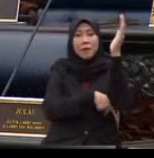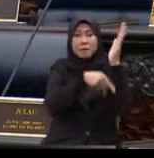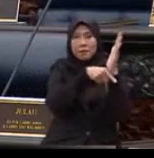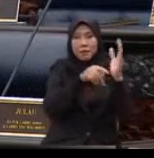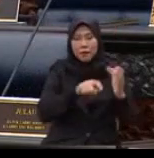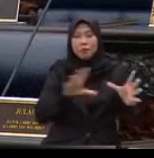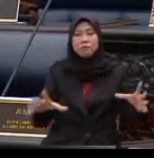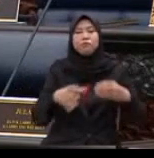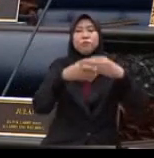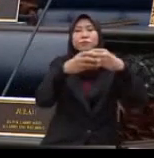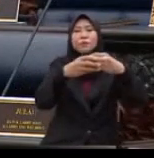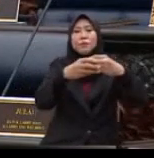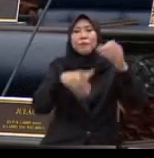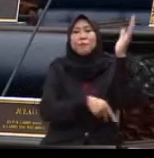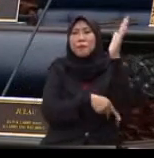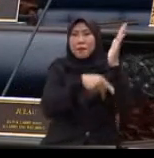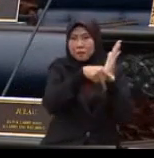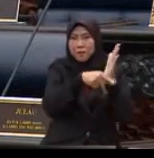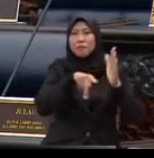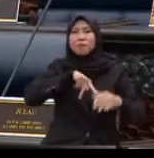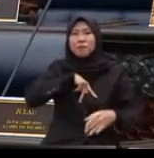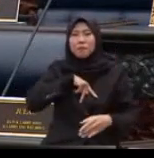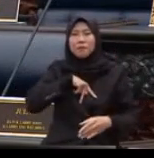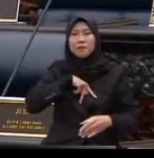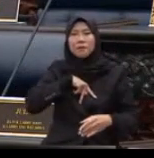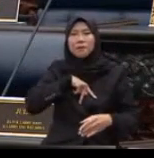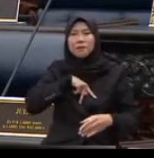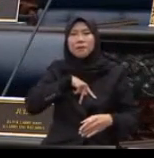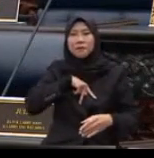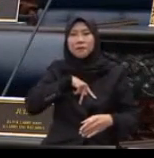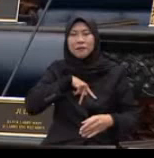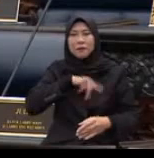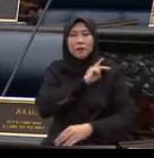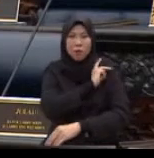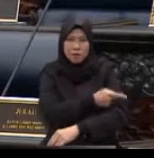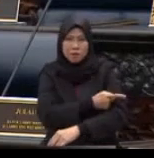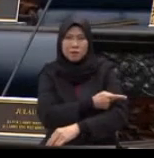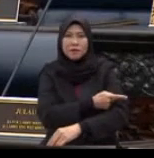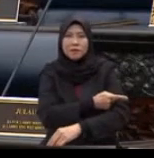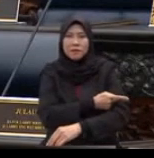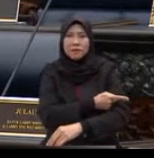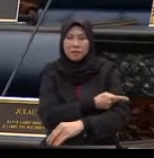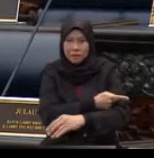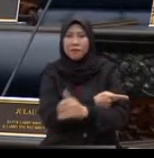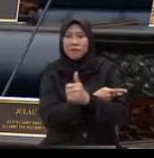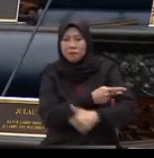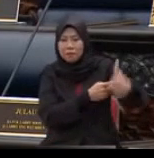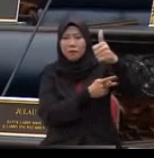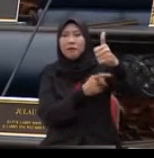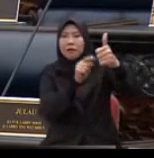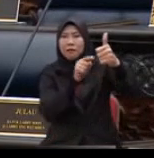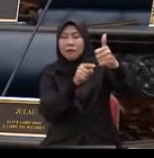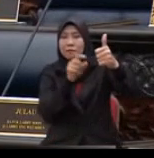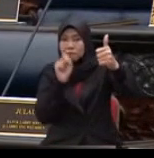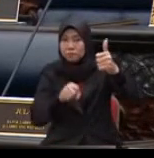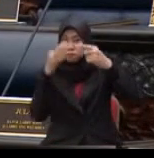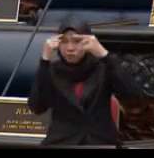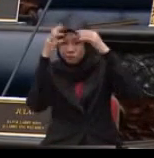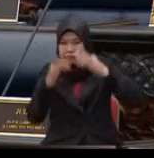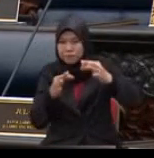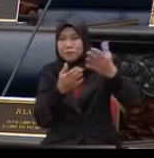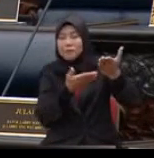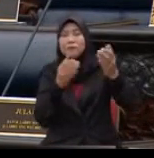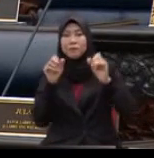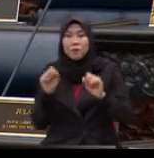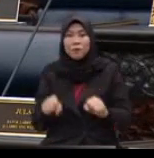akan meletakkan seolah-olah paling punya kuasa dan bidang kuasa di situ ya dan ketiganya Apakah